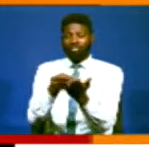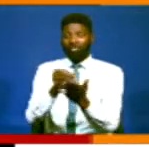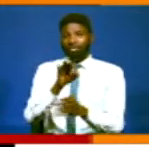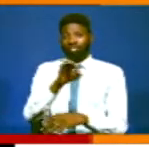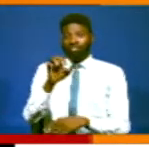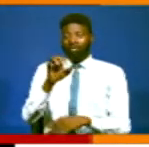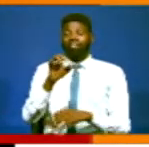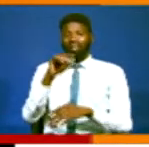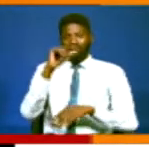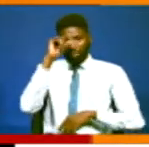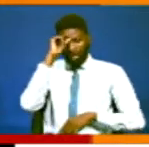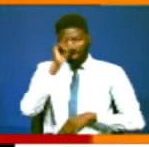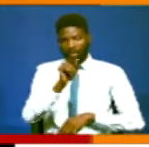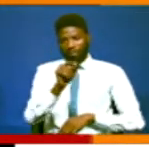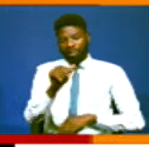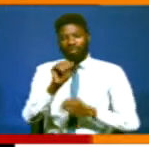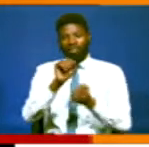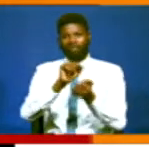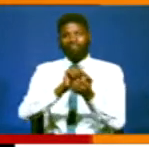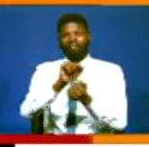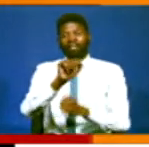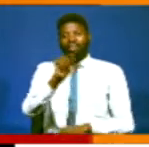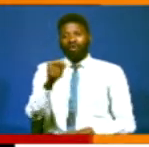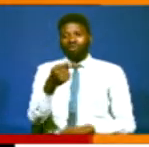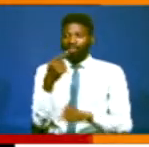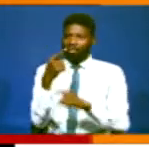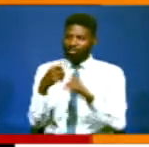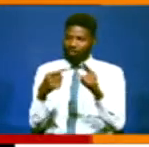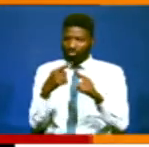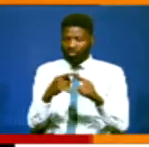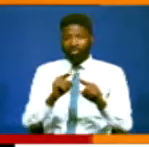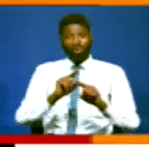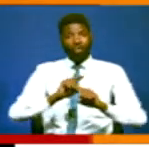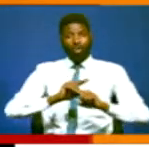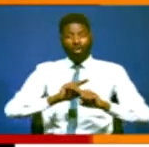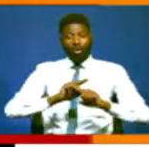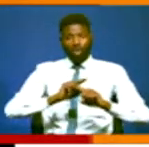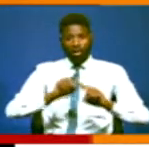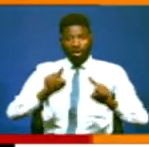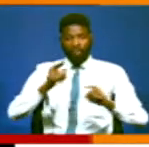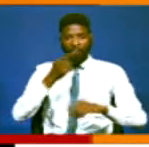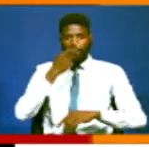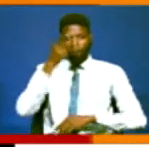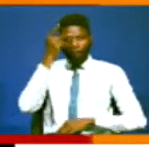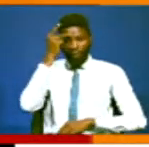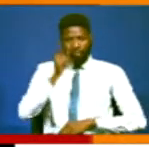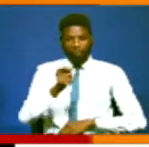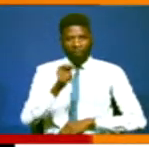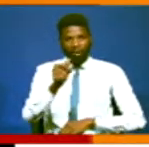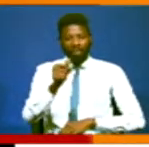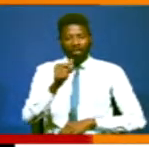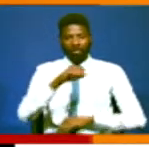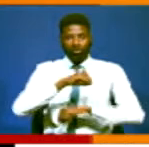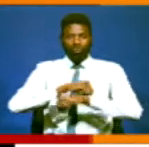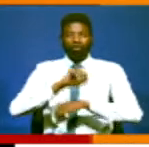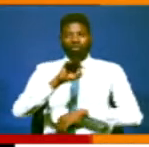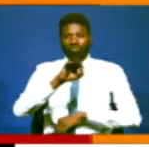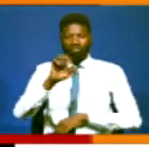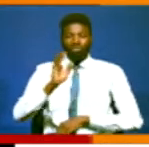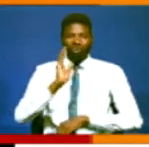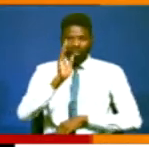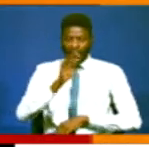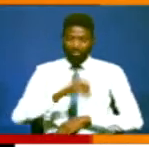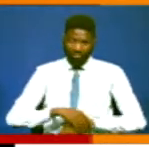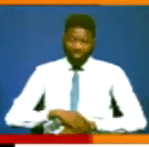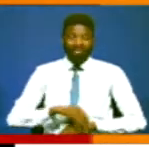1015 kila mwaka, kwa hivyo hakuna mzazi ambaye ataweza kulipa karo. Ndio hali ingekuwa bora